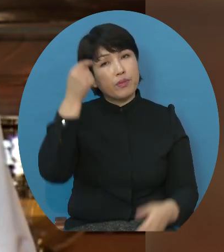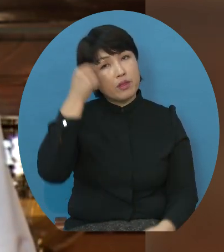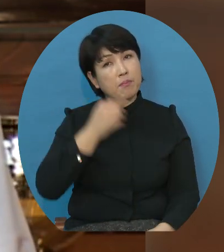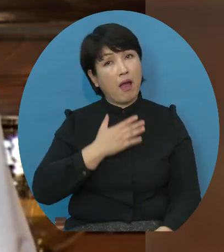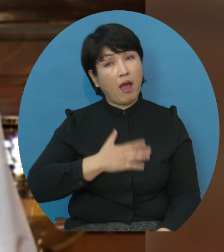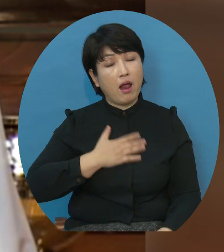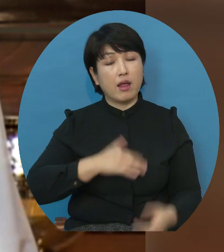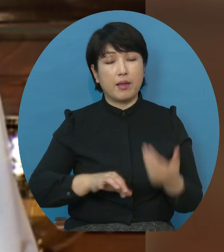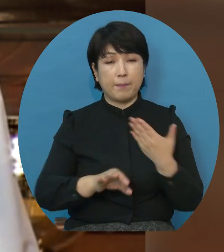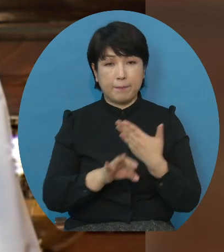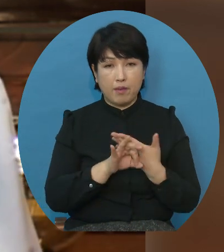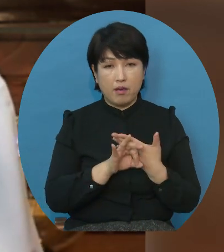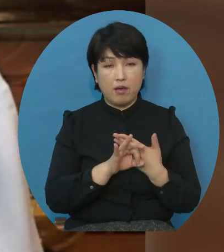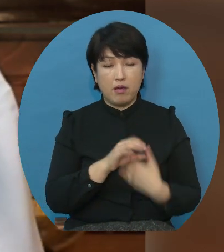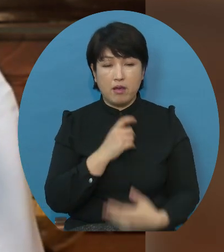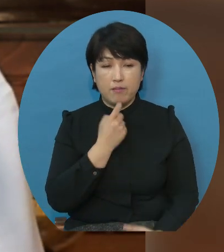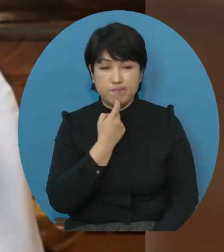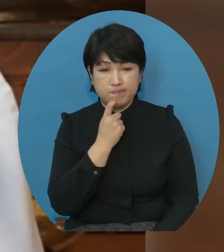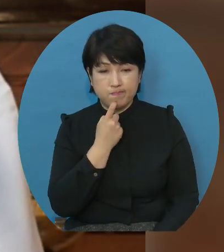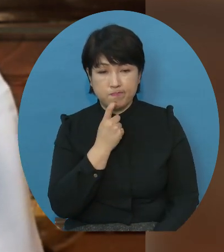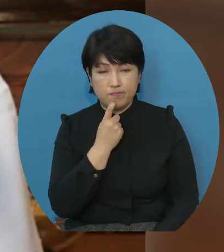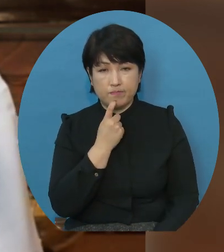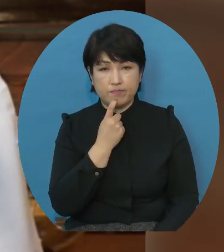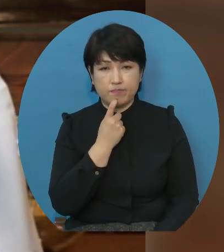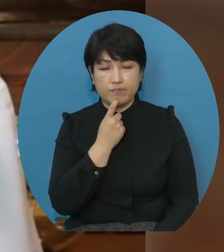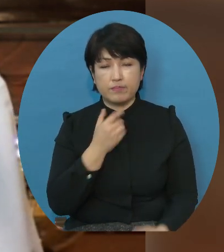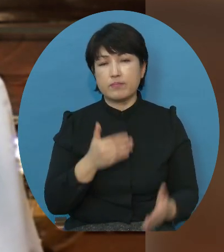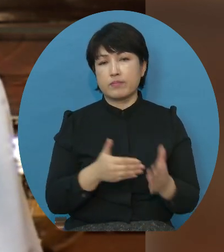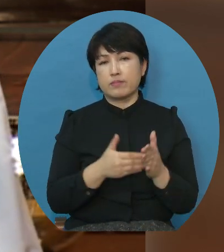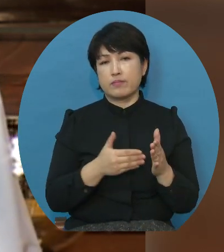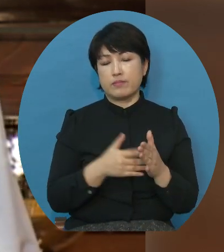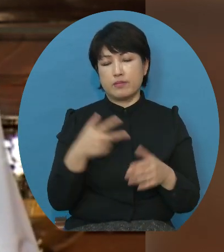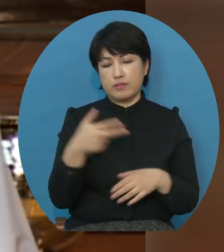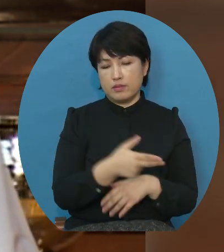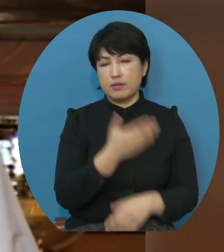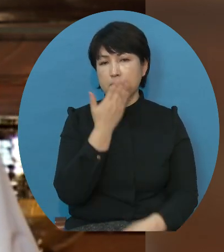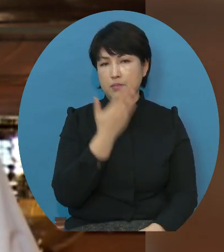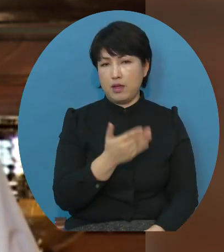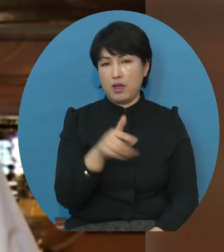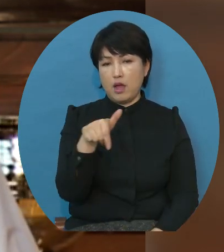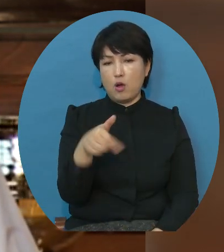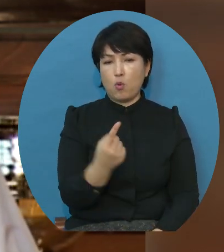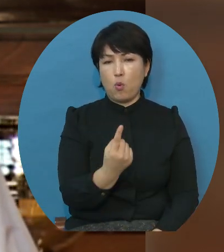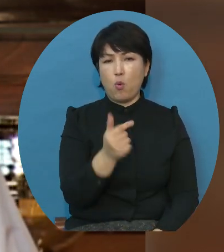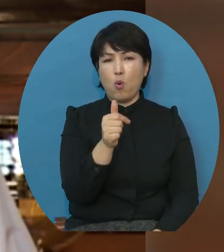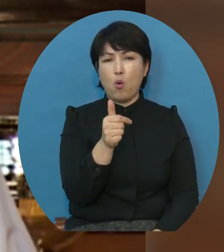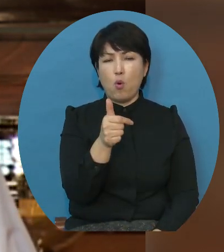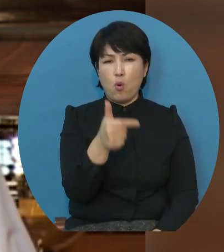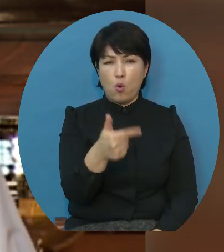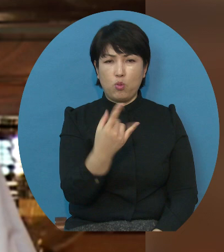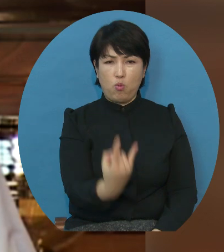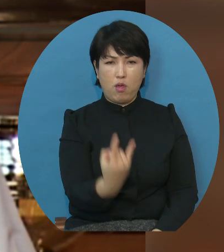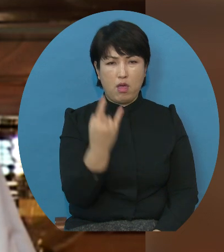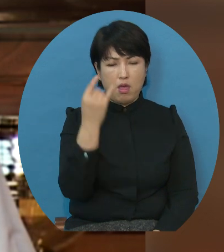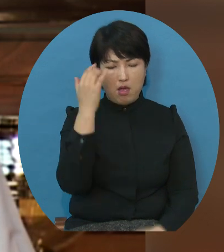이 집착을 뛰어넘을 수가 있어 고래 에서 벗어날 수 있다 이러니까